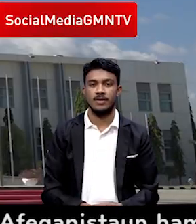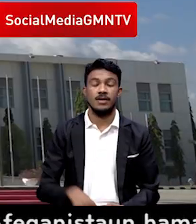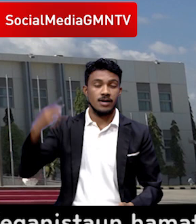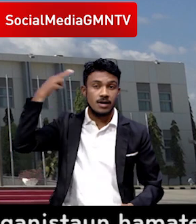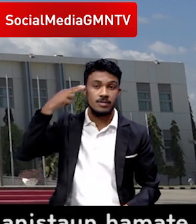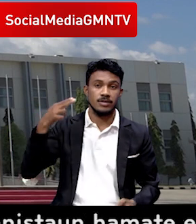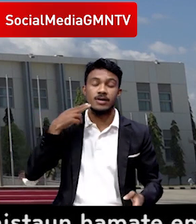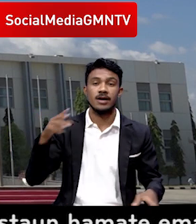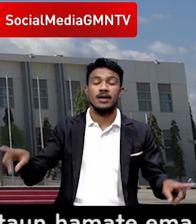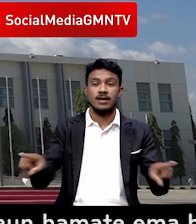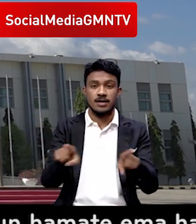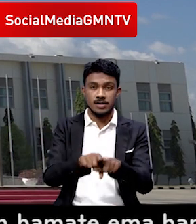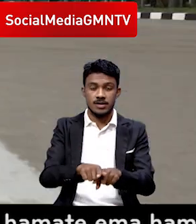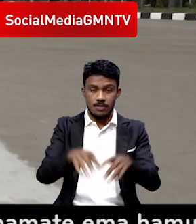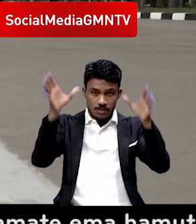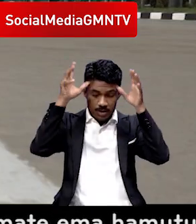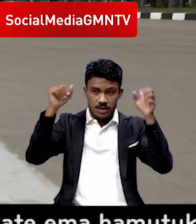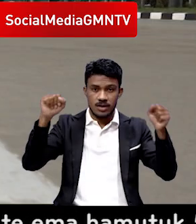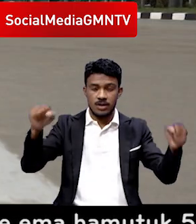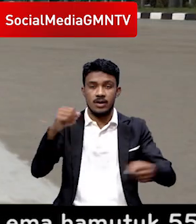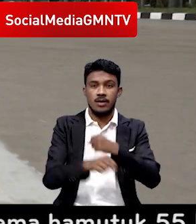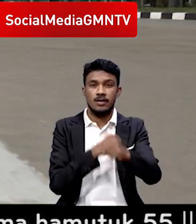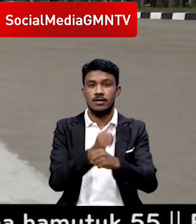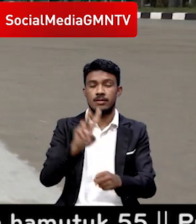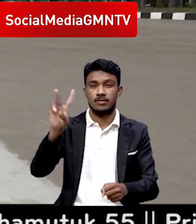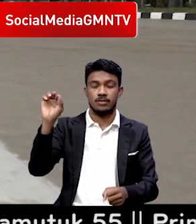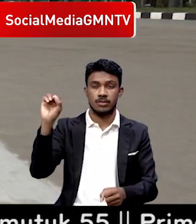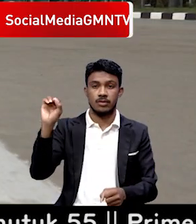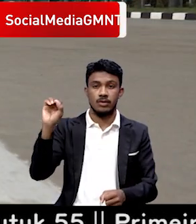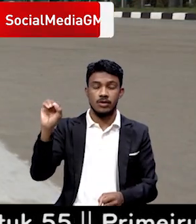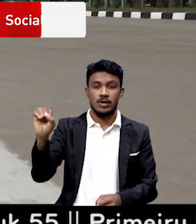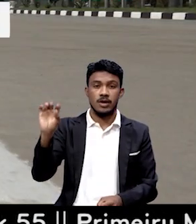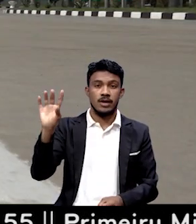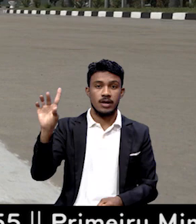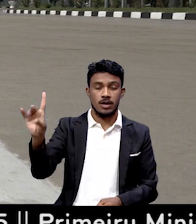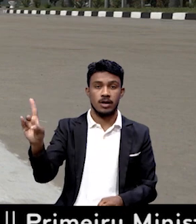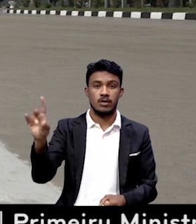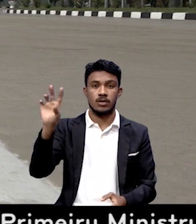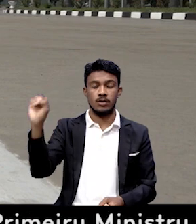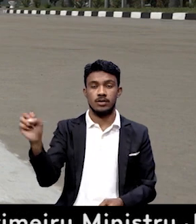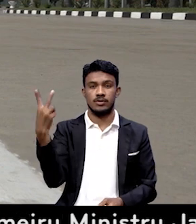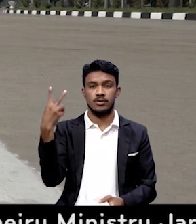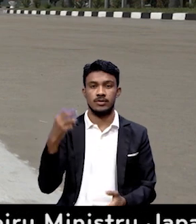sai presidente republika iha periodu rihun ruahitu to rihun ruah sanresin ruah Almeida dos Santos Zaimer dos Santos ZMN.